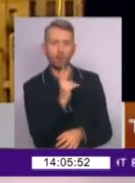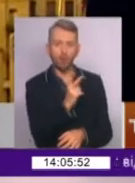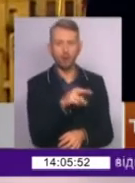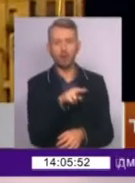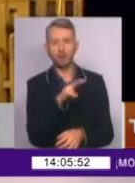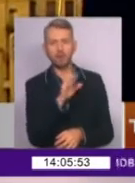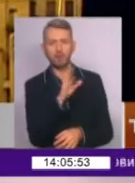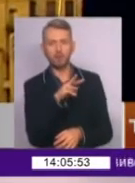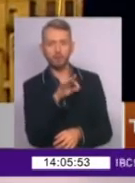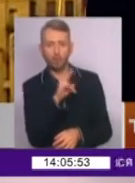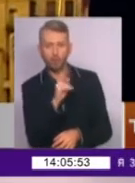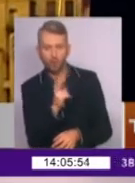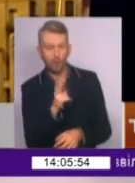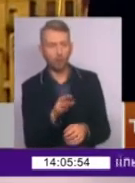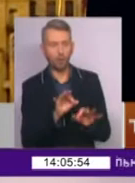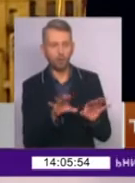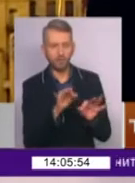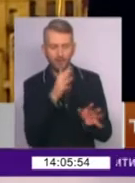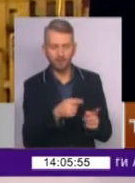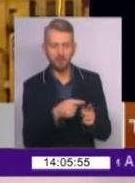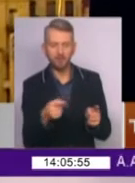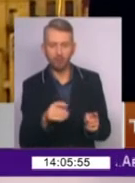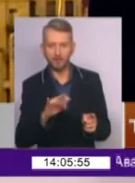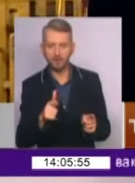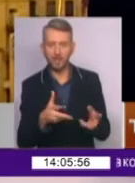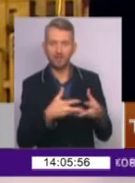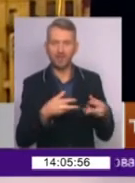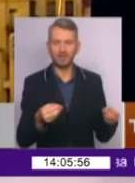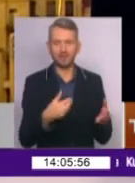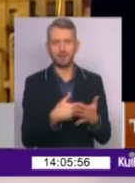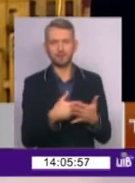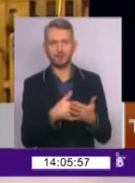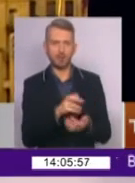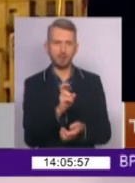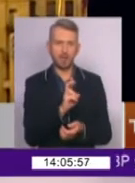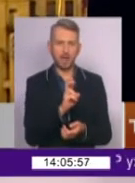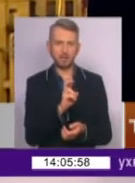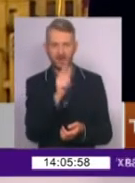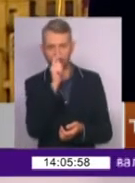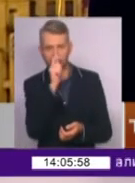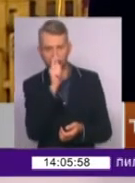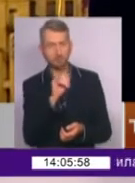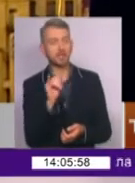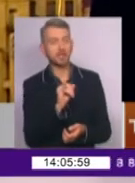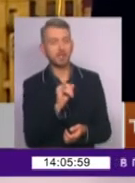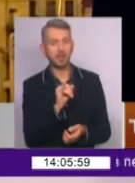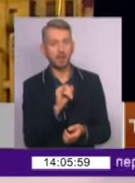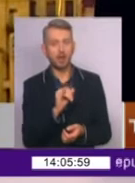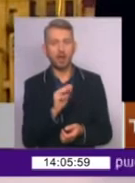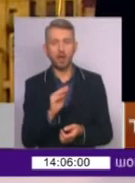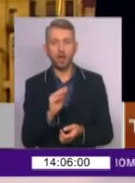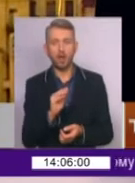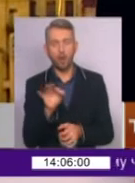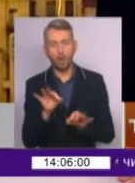пневмококової, гемофільно дійсно описана сезонність. Це весна, десь так березень, квітень, і